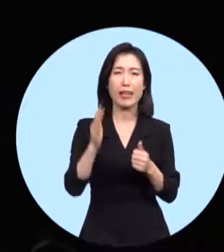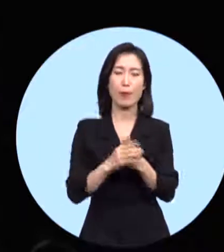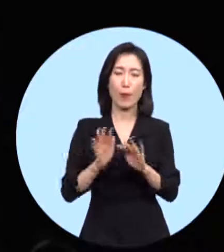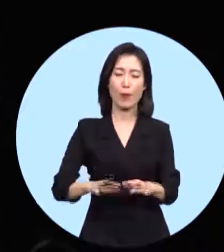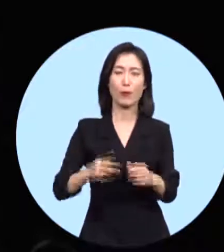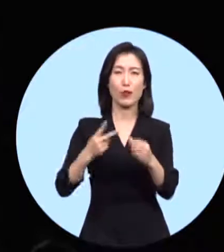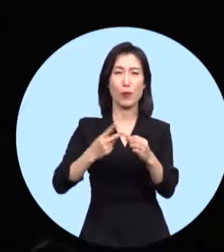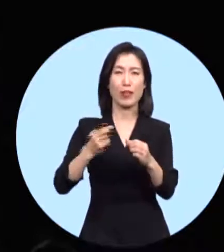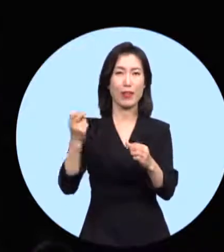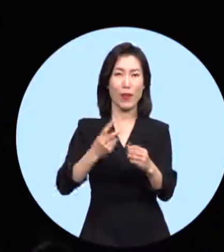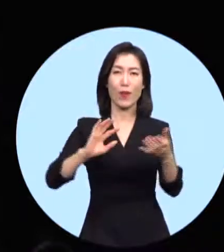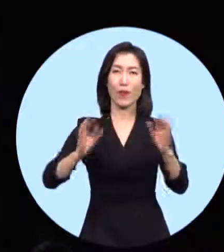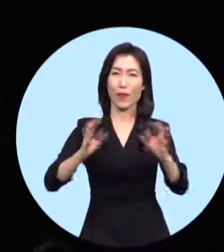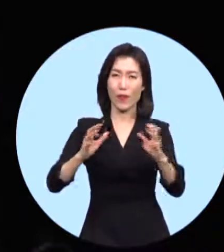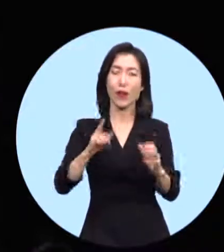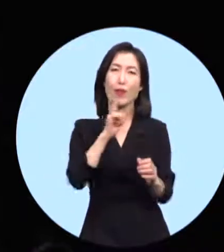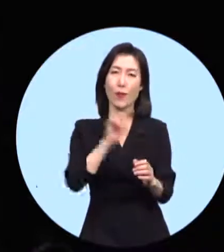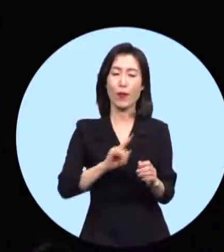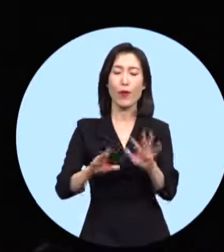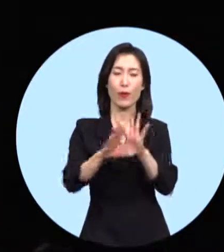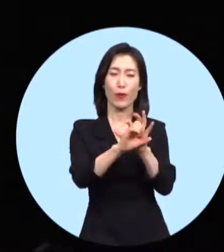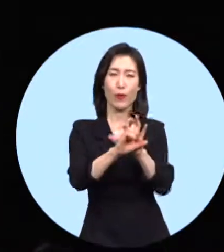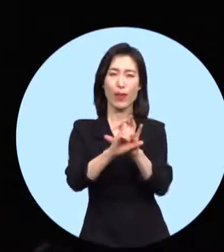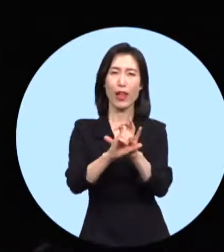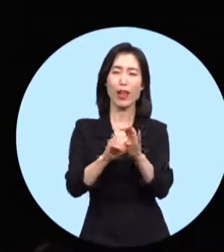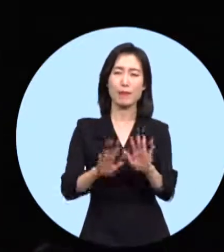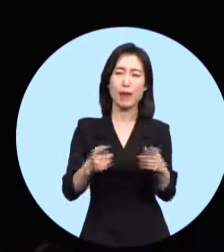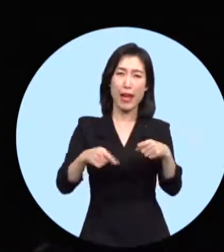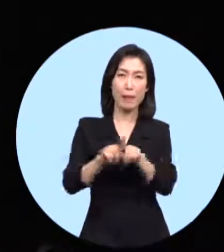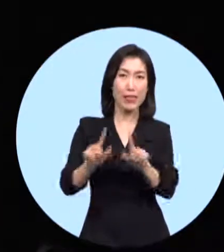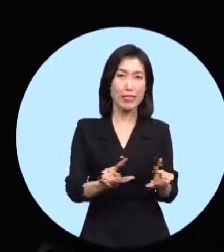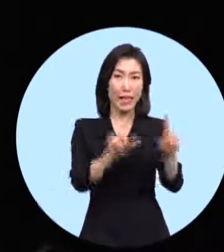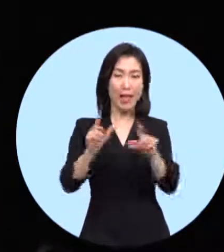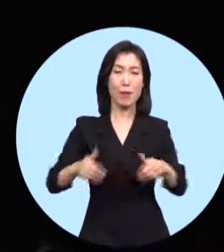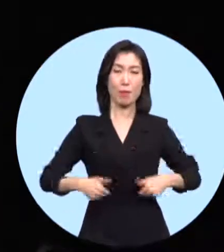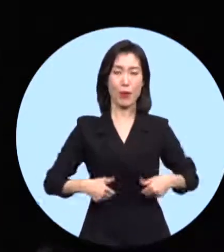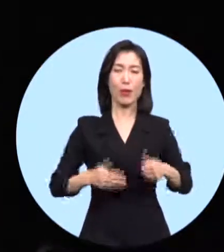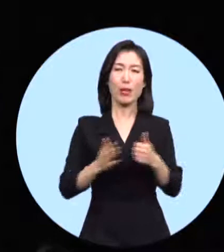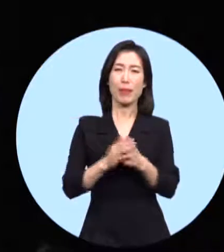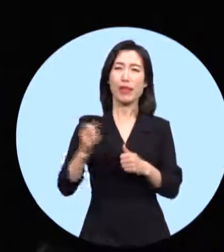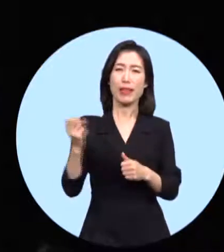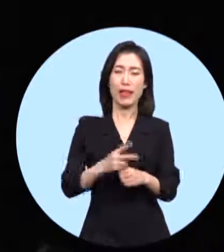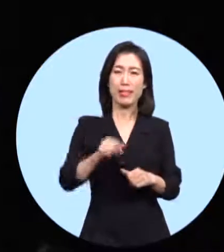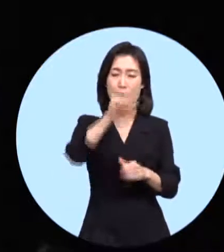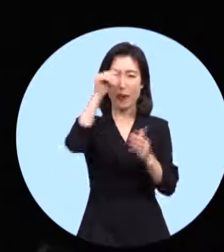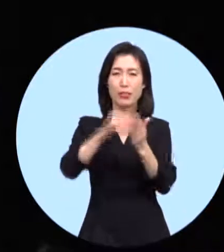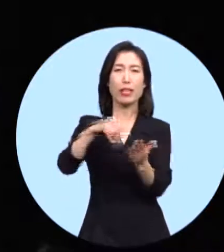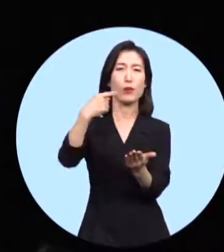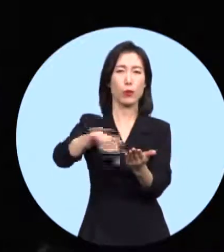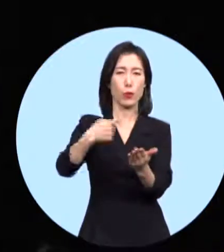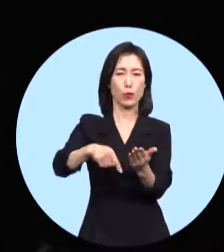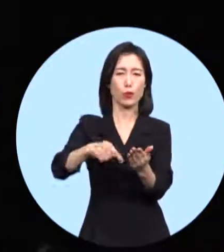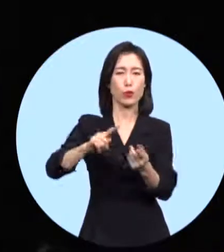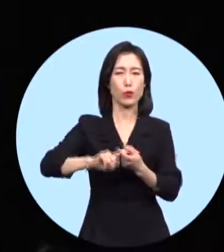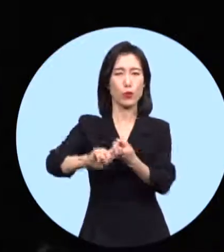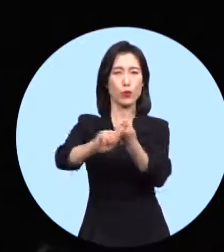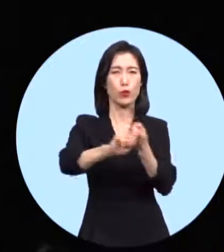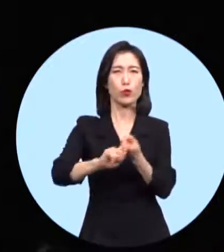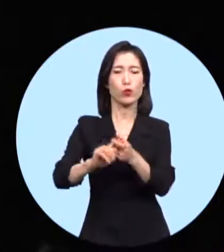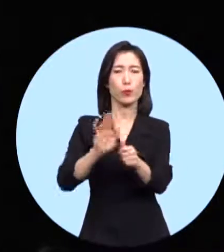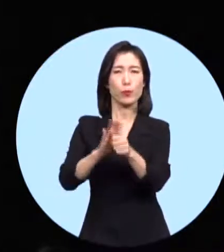번째 시간은 코로나 일상시대 함께 다시 평생교육 거버넌스 전략이라는